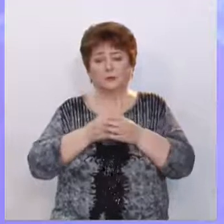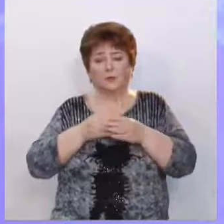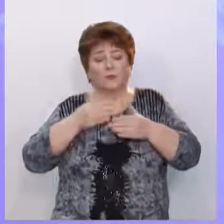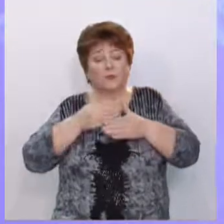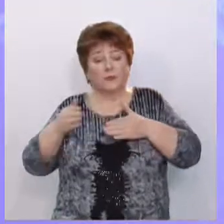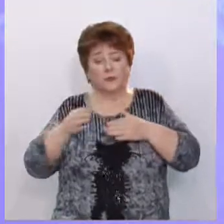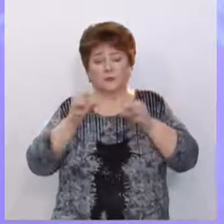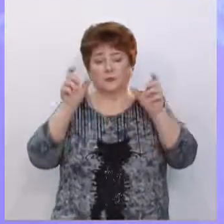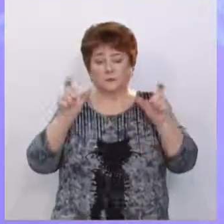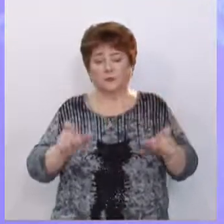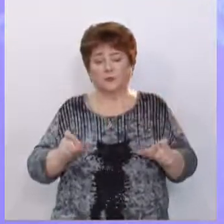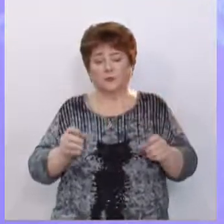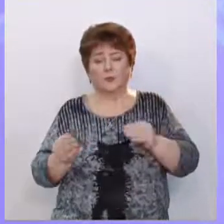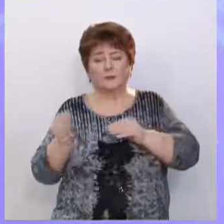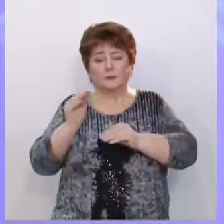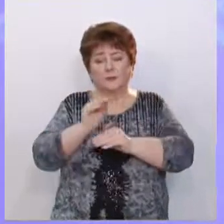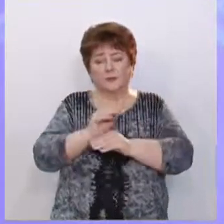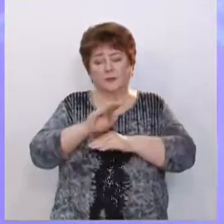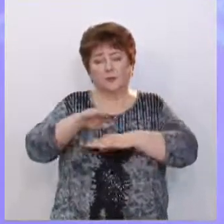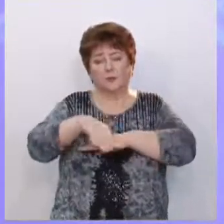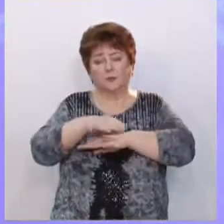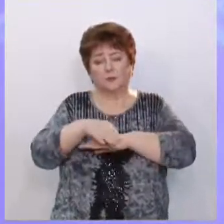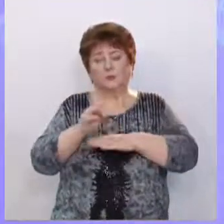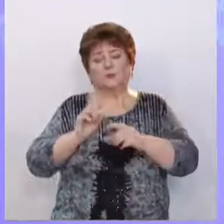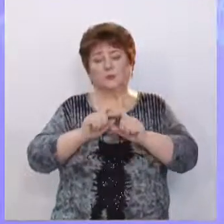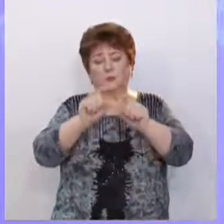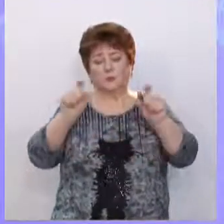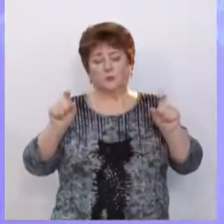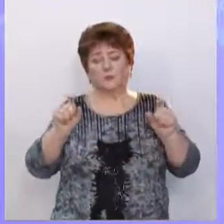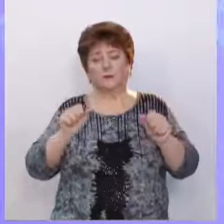отдельный столбик, вставляя пропущенные буквы.